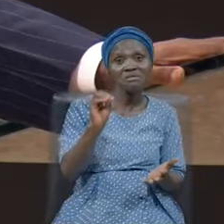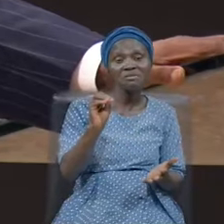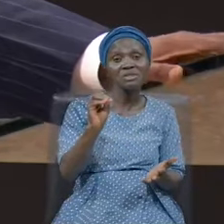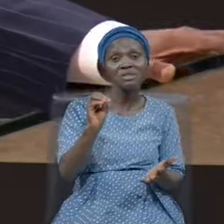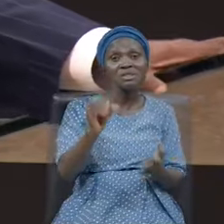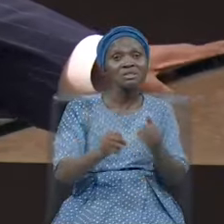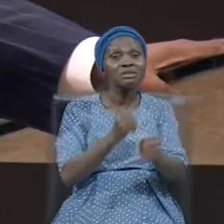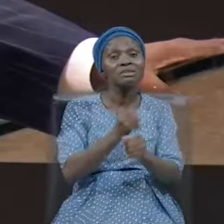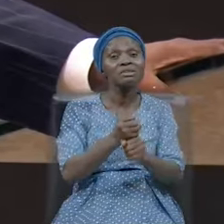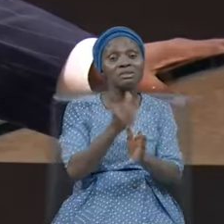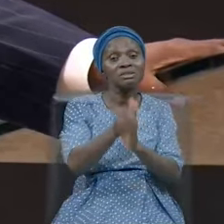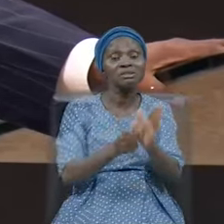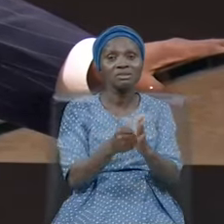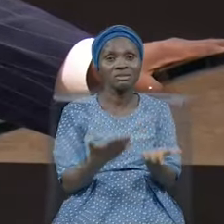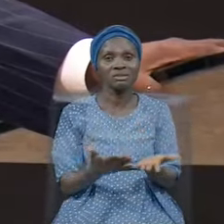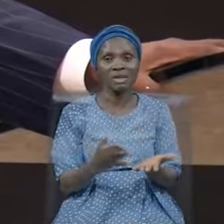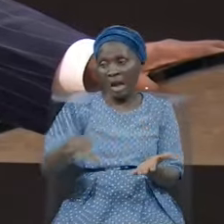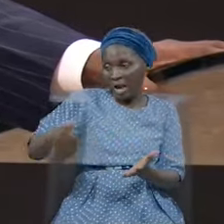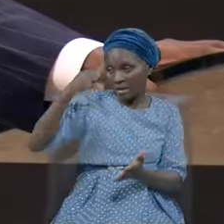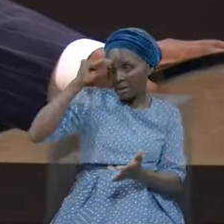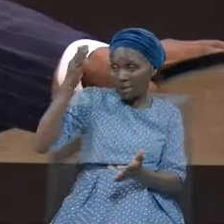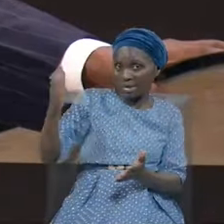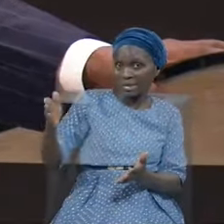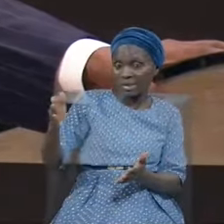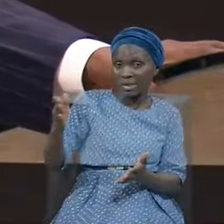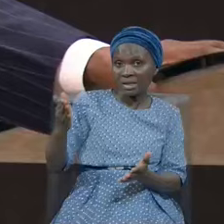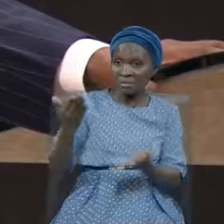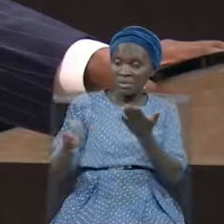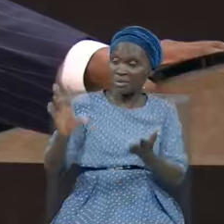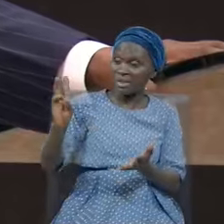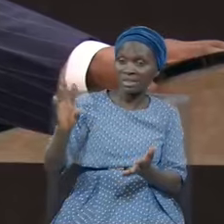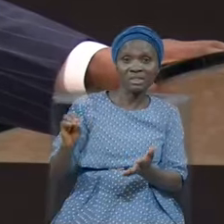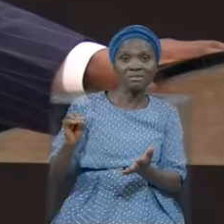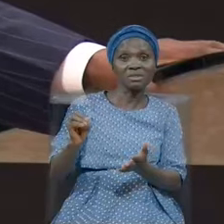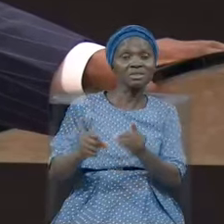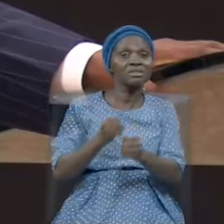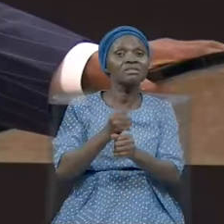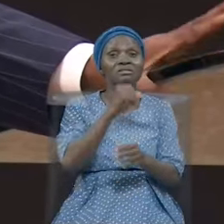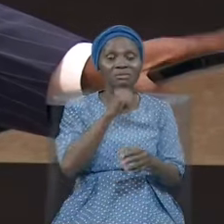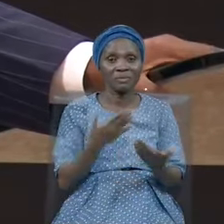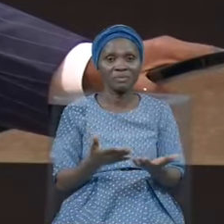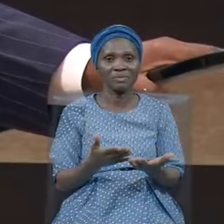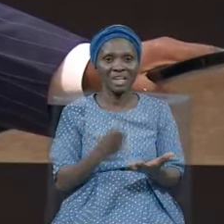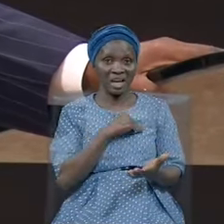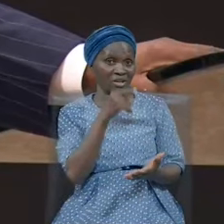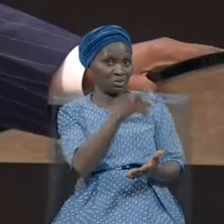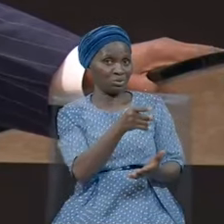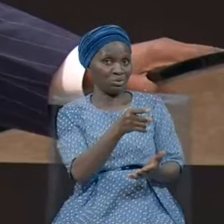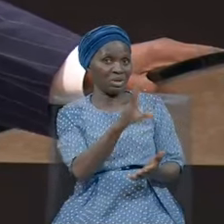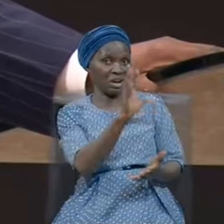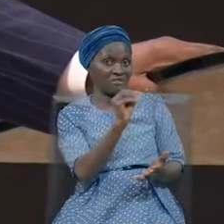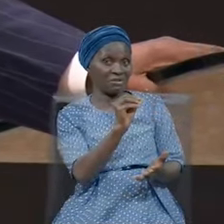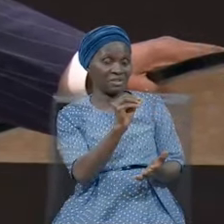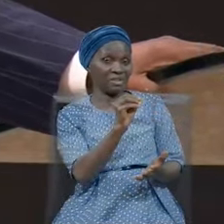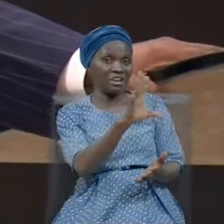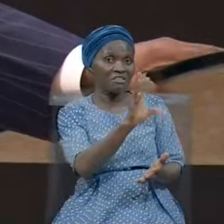peut-être vous avez 50 ans, l'autre 70 ans, et celui qui a 50 ans veut traiter